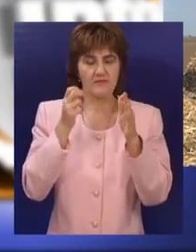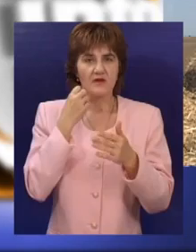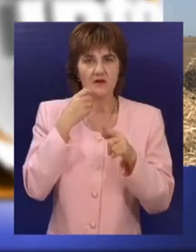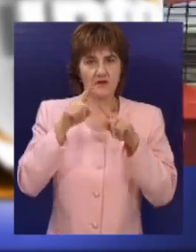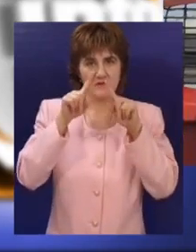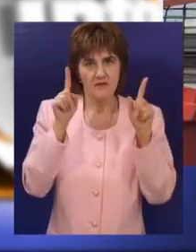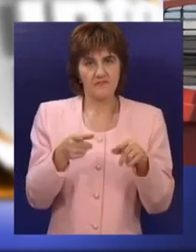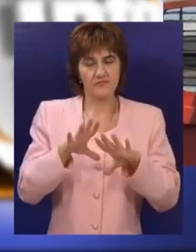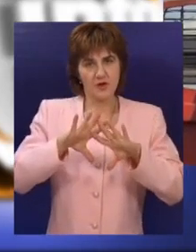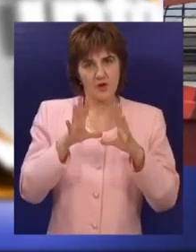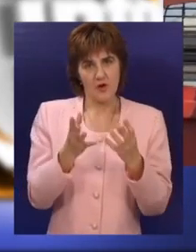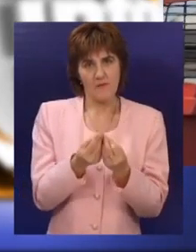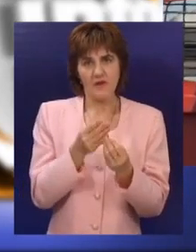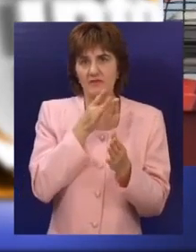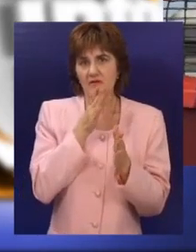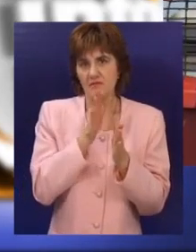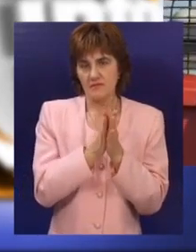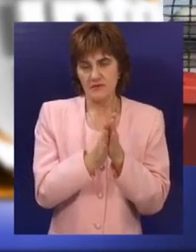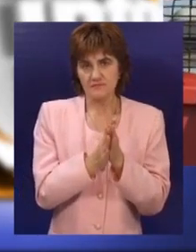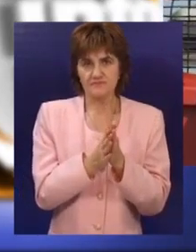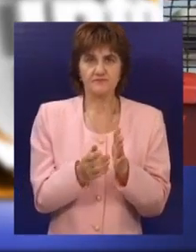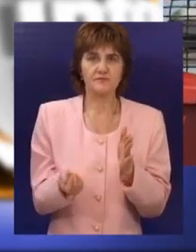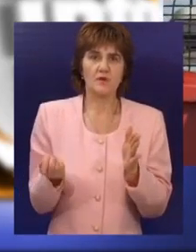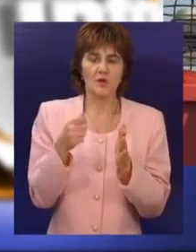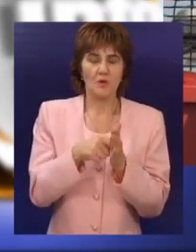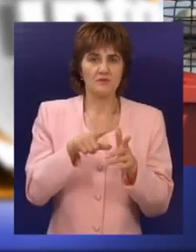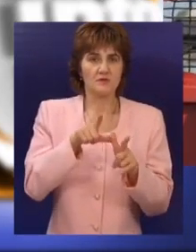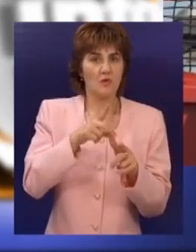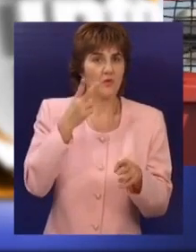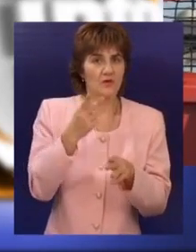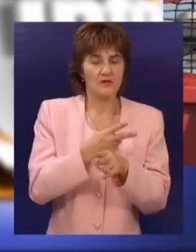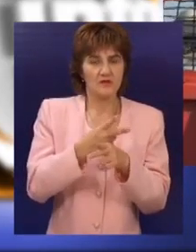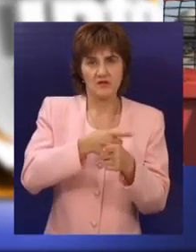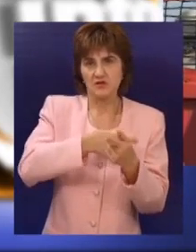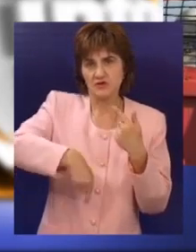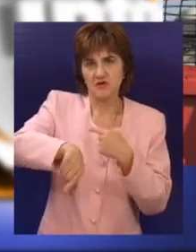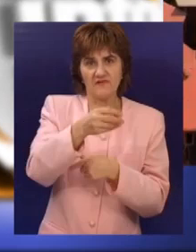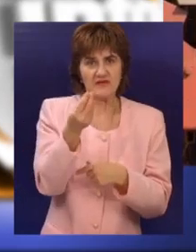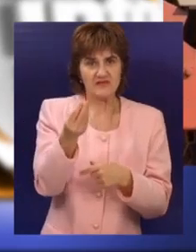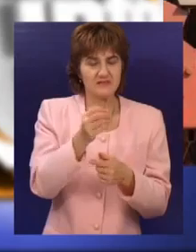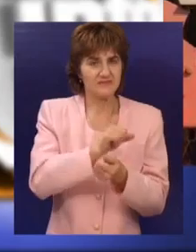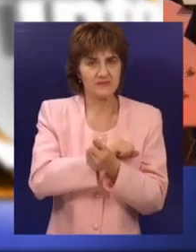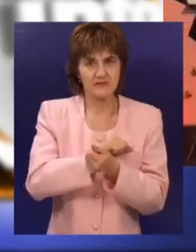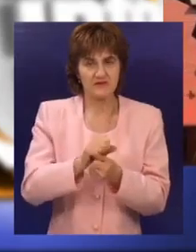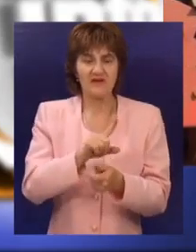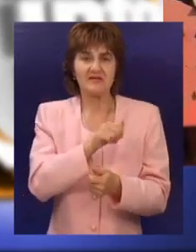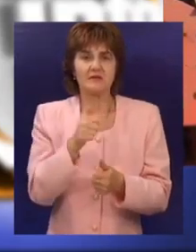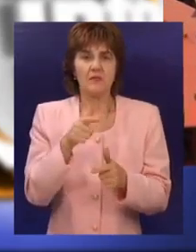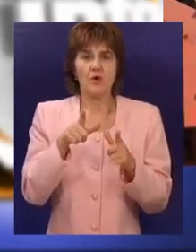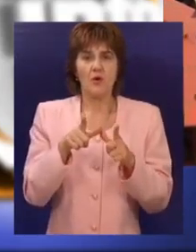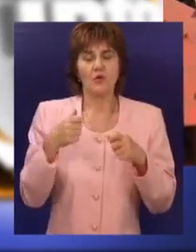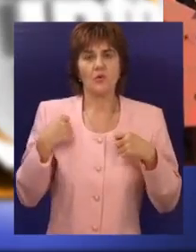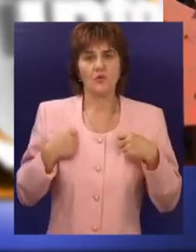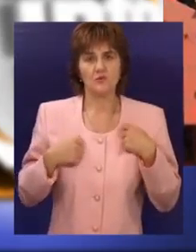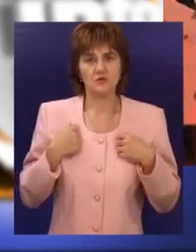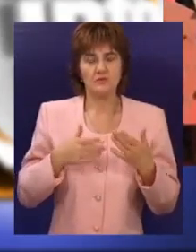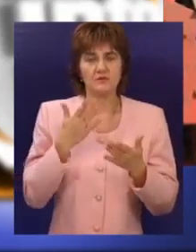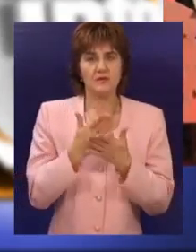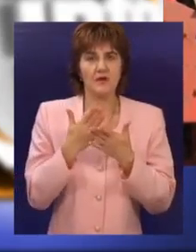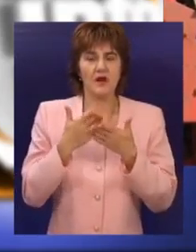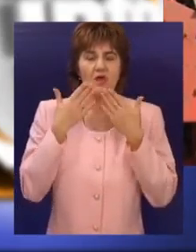dana dostavljanja kompletne dokumentacije. Otkupljuje se na nivou cele Srbije 50.000 tona, a samo je u Subotici u ovoj berbi sa